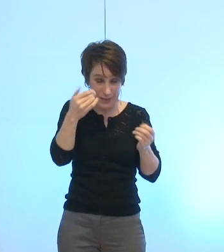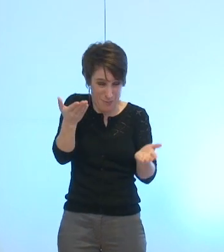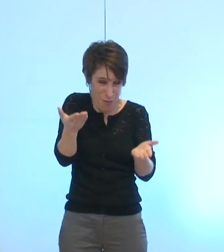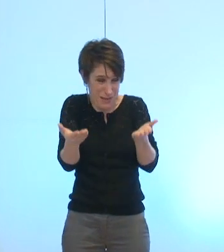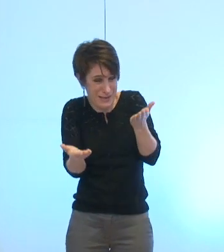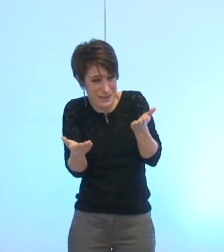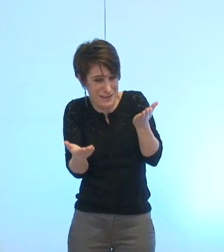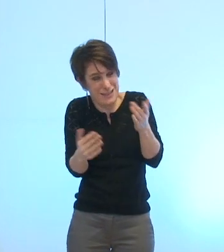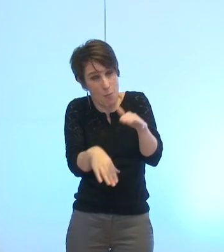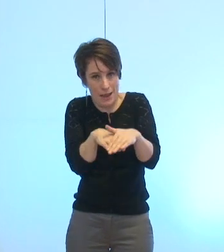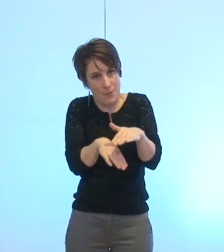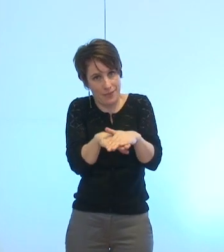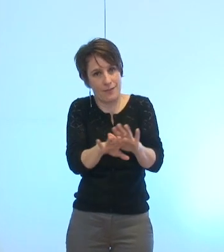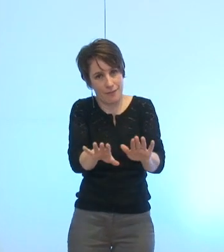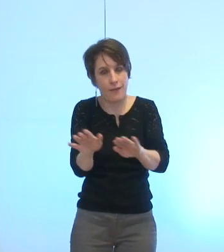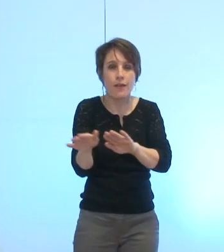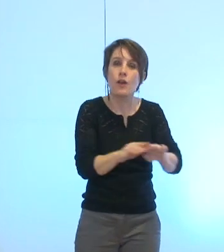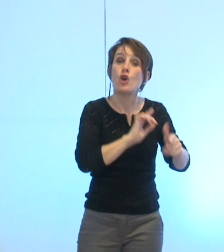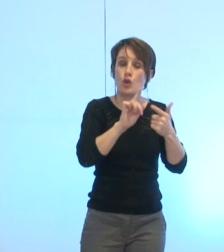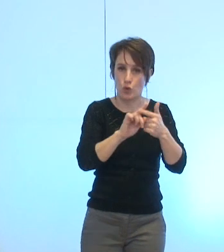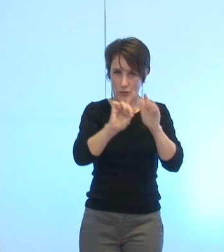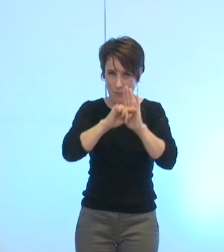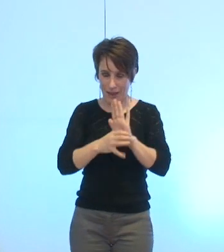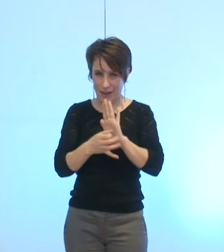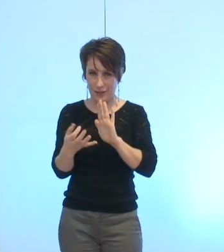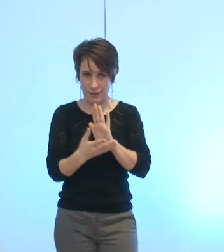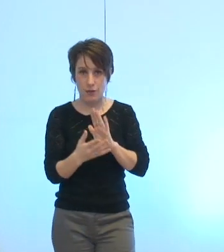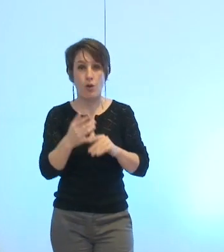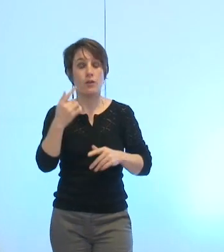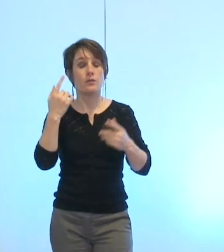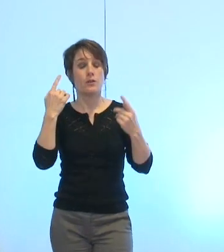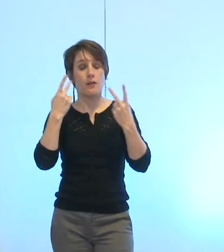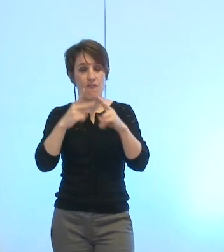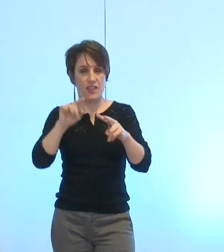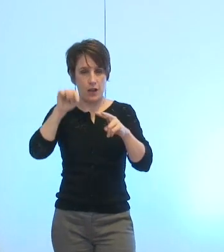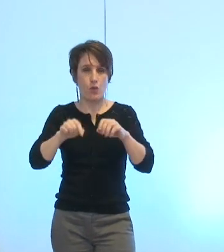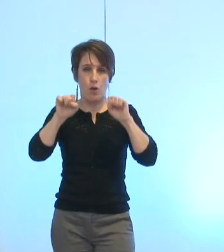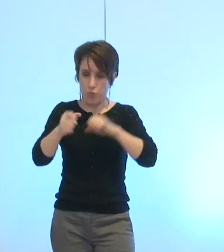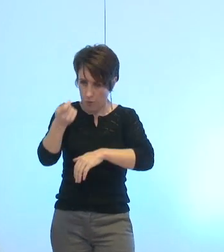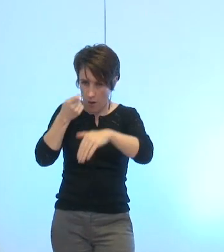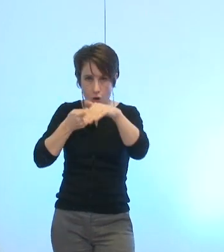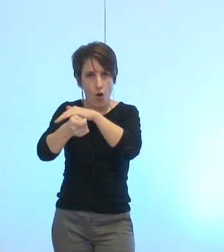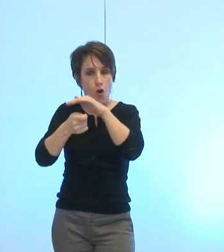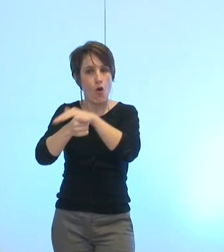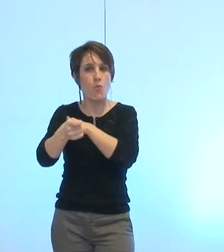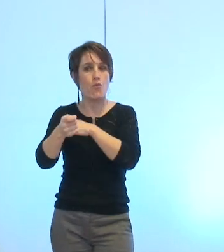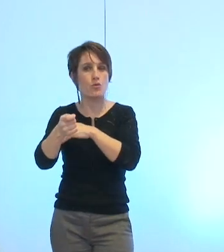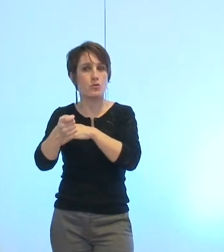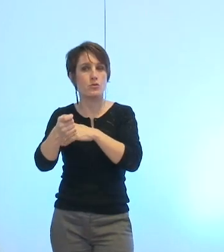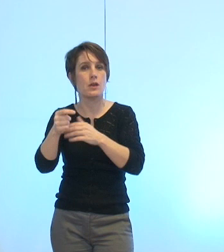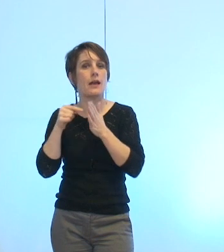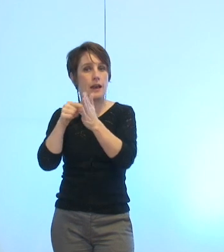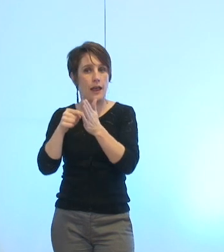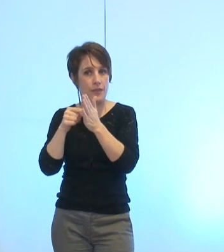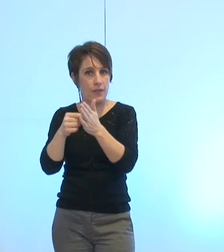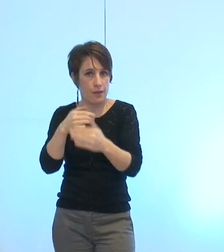c'est que une ville doit pouvoir rembourser ses dettes donc son capital ses échéances annuelles et les frais financiers sur